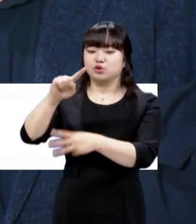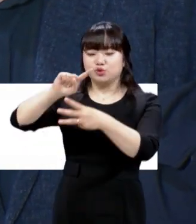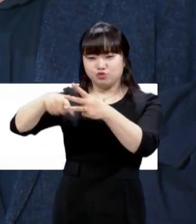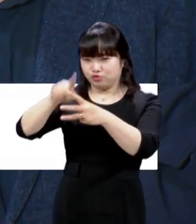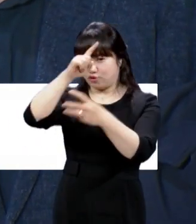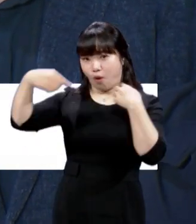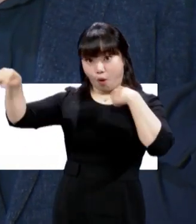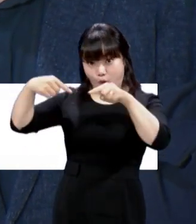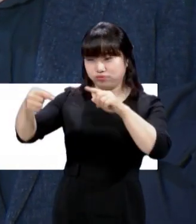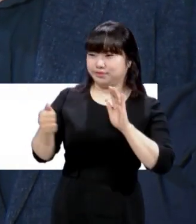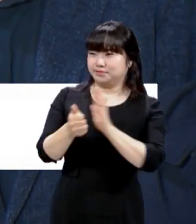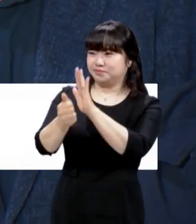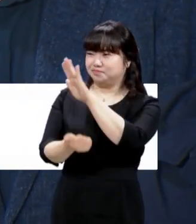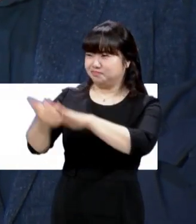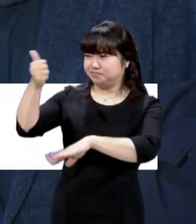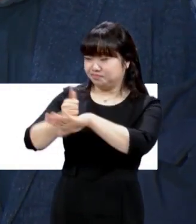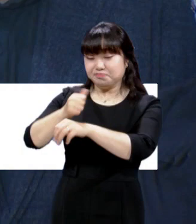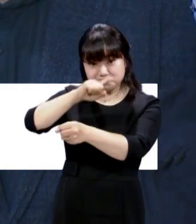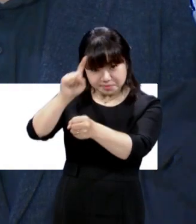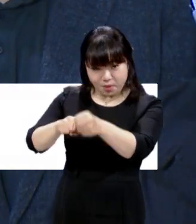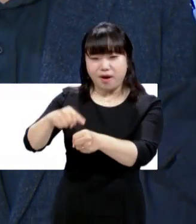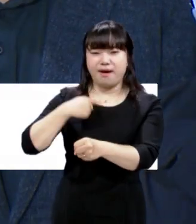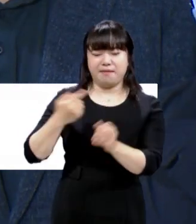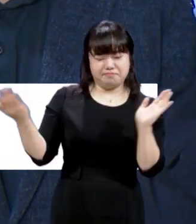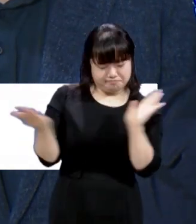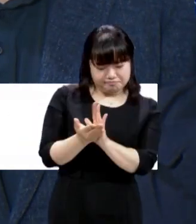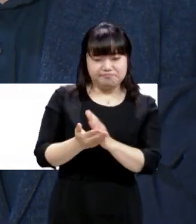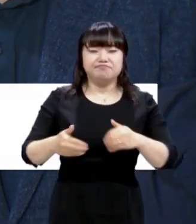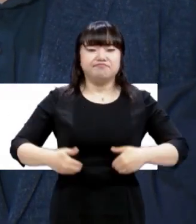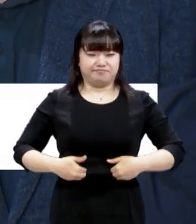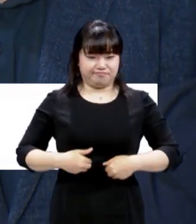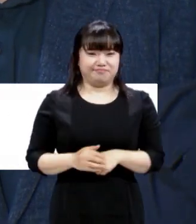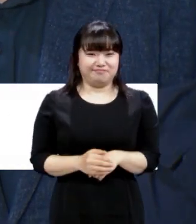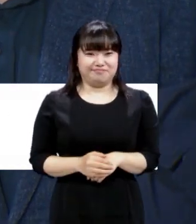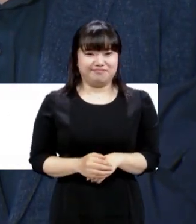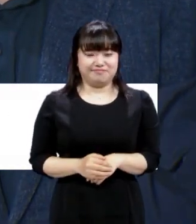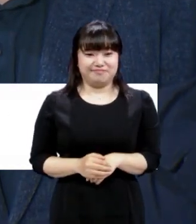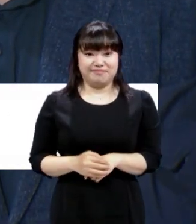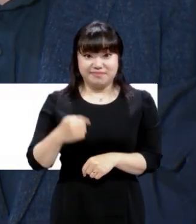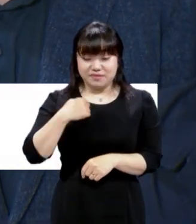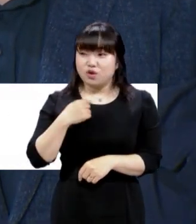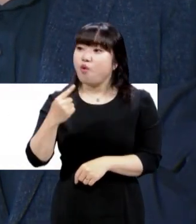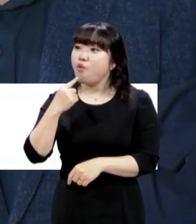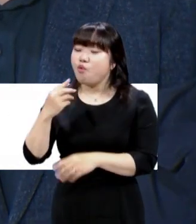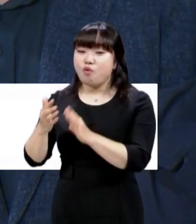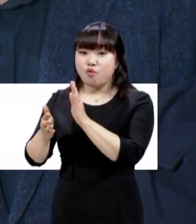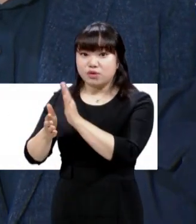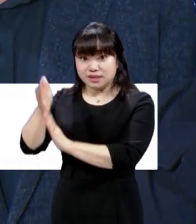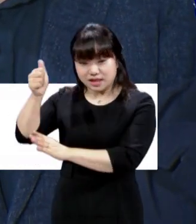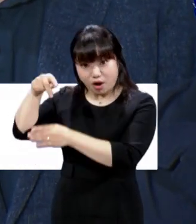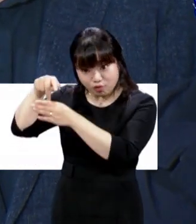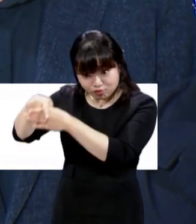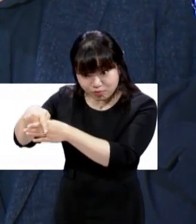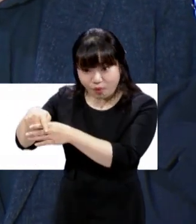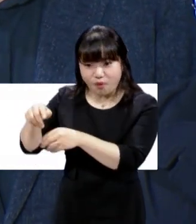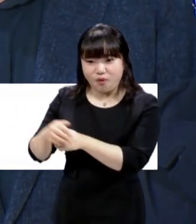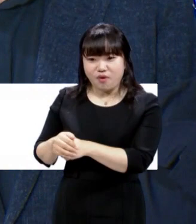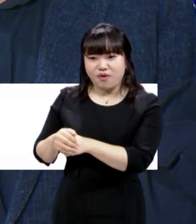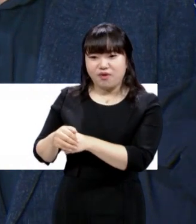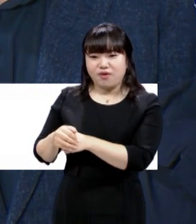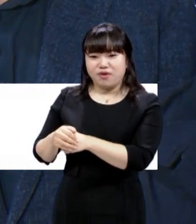예방주사 여파를 것이다 이걸 상동 했습니다 우선 의원과 반대표를 진행 광역자치단체